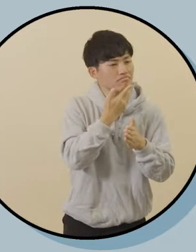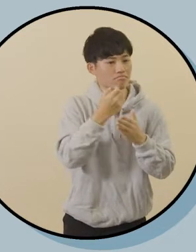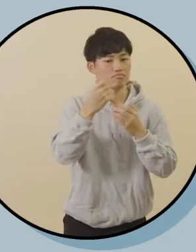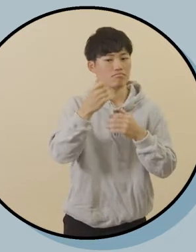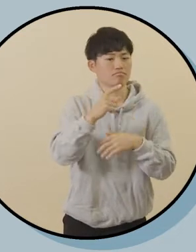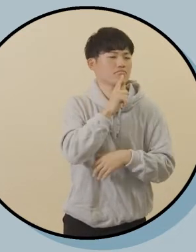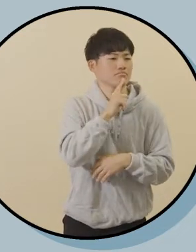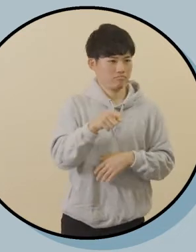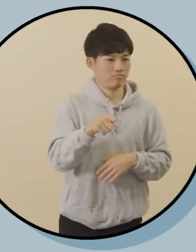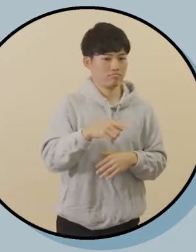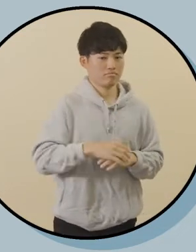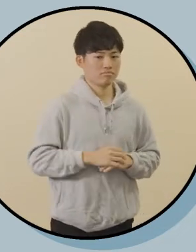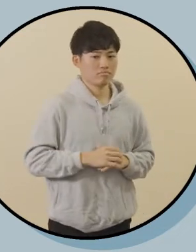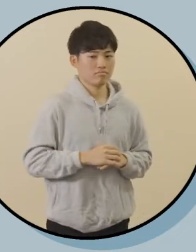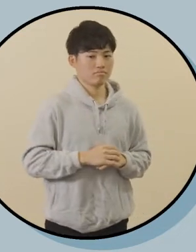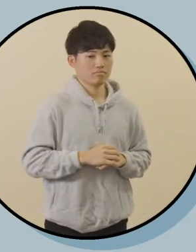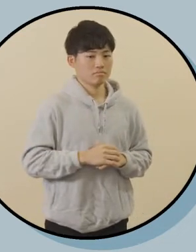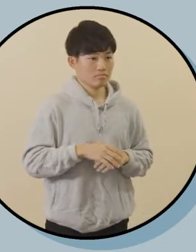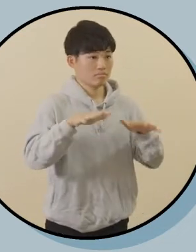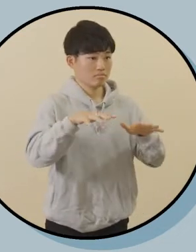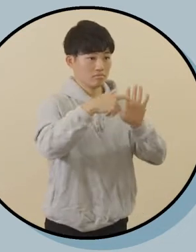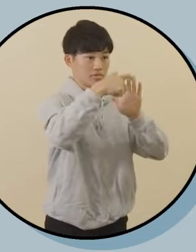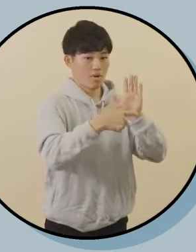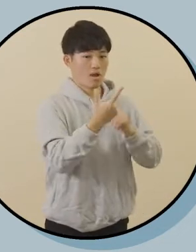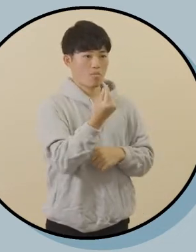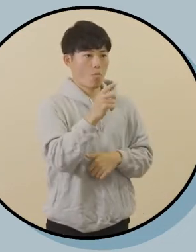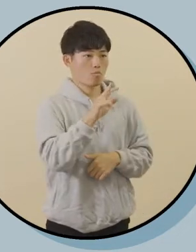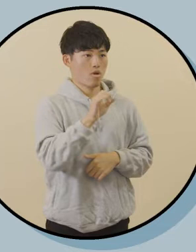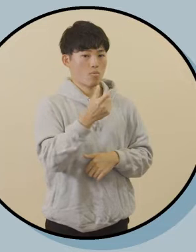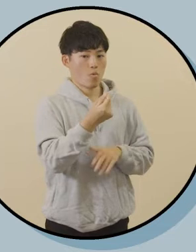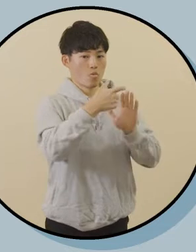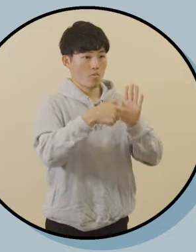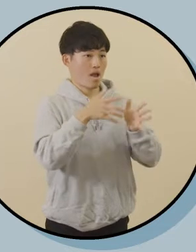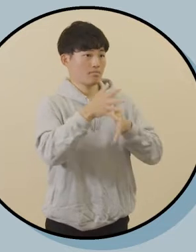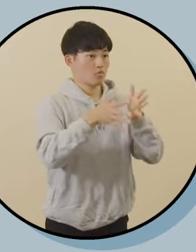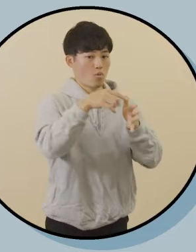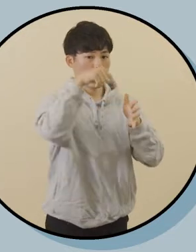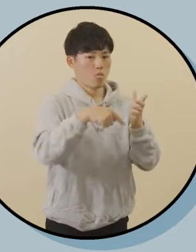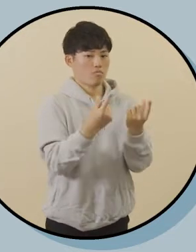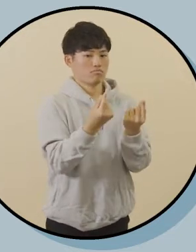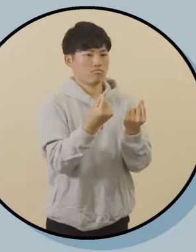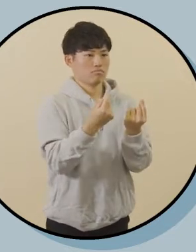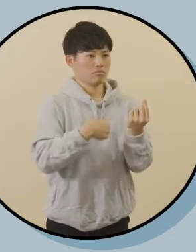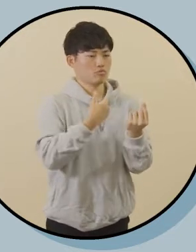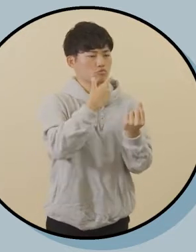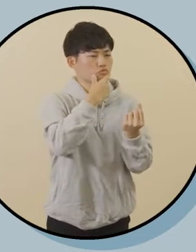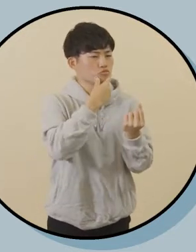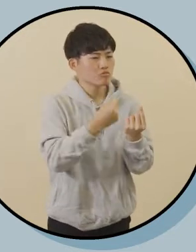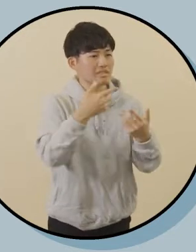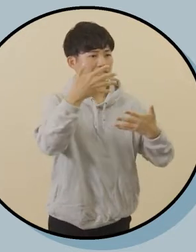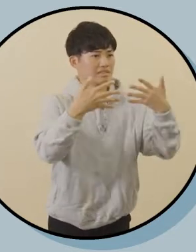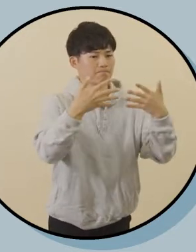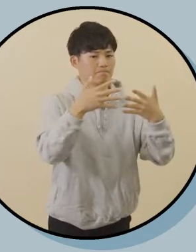実はよく言われていて、なんか今回のモノメタモのアニメーションの中でも私すごい好きなシーンが、いろんなね、こう、